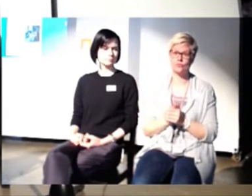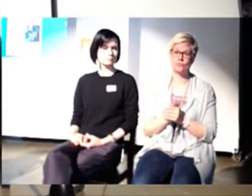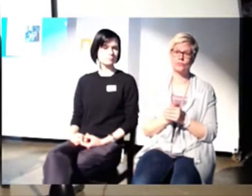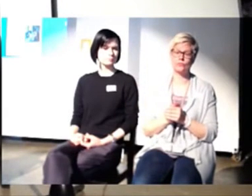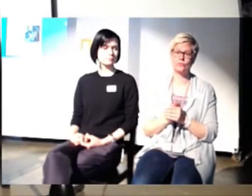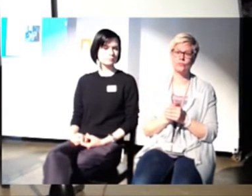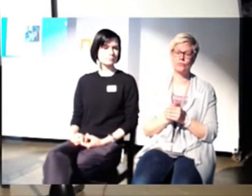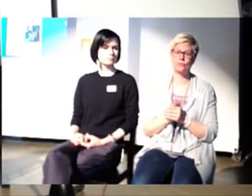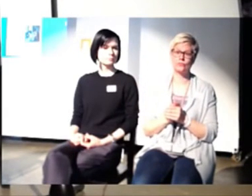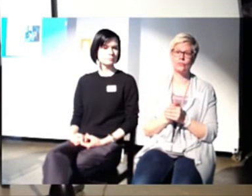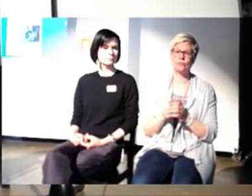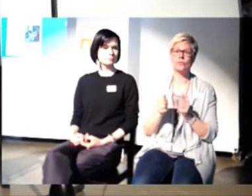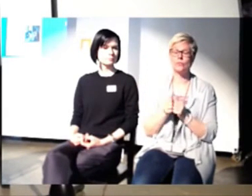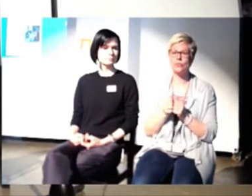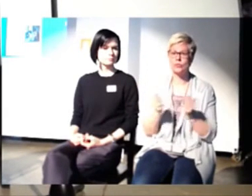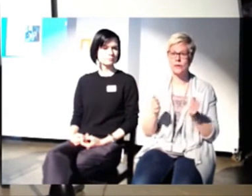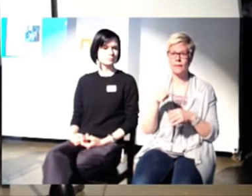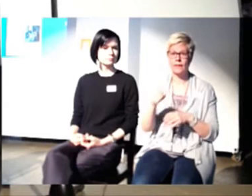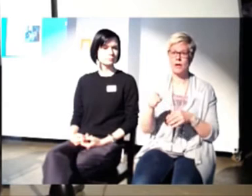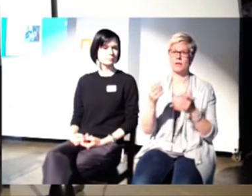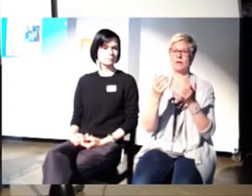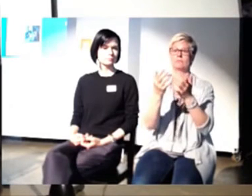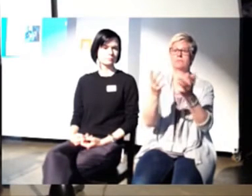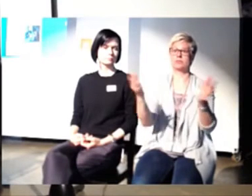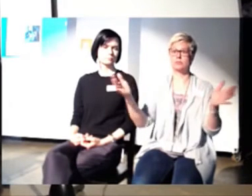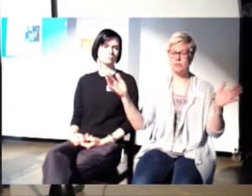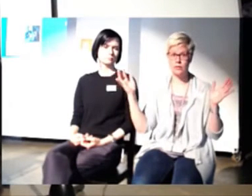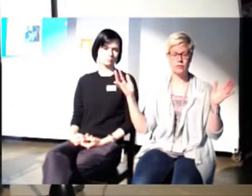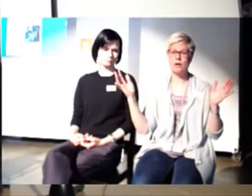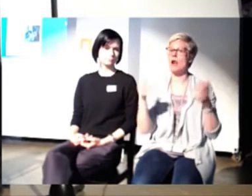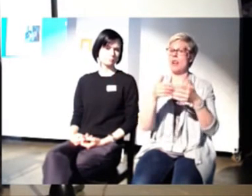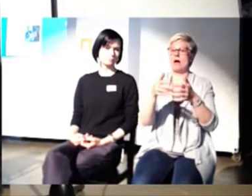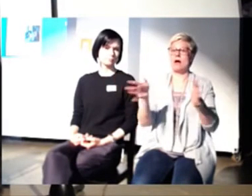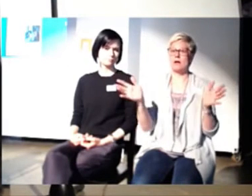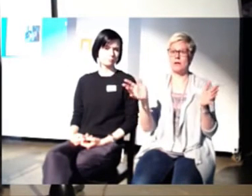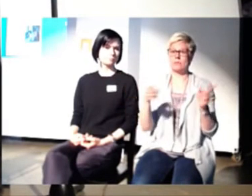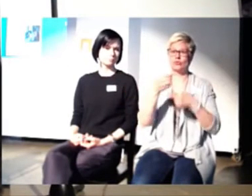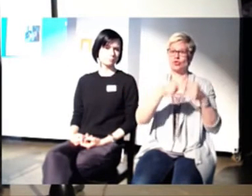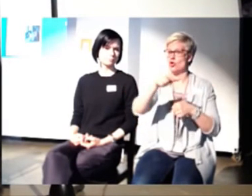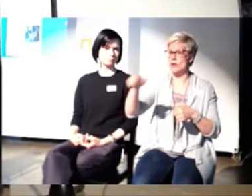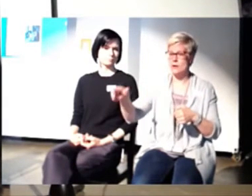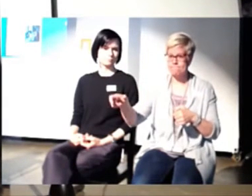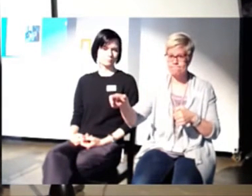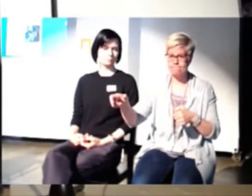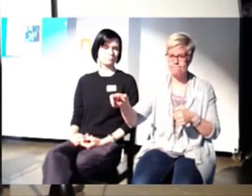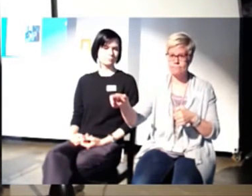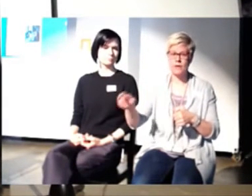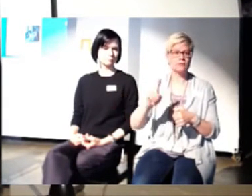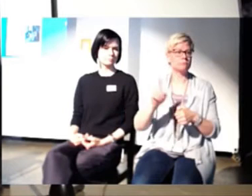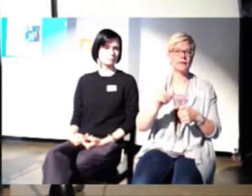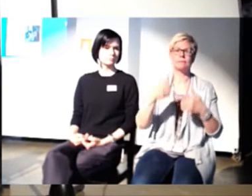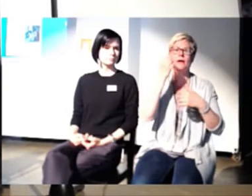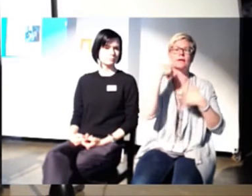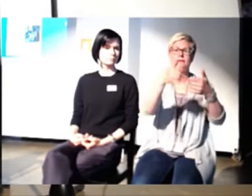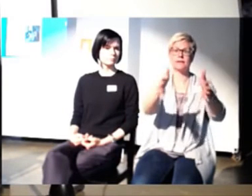Mutta tämä variaatio on tosiaan todella laaja, mihin tämä residenssi tai vierasateli